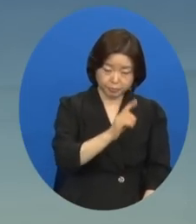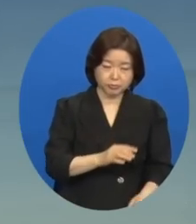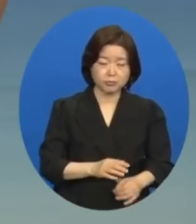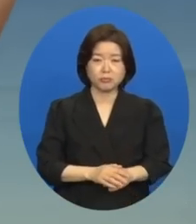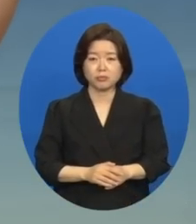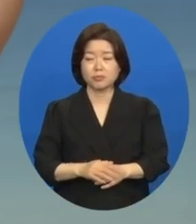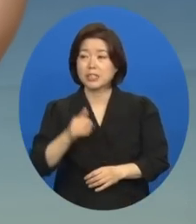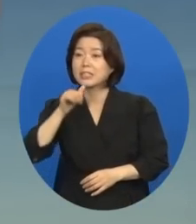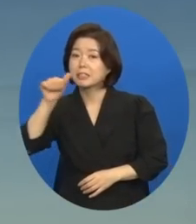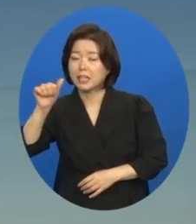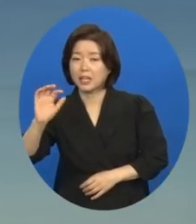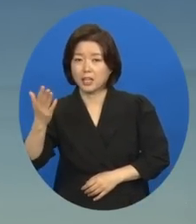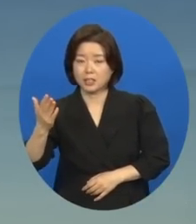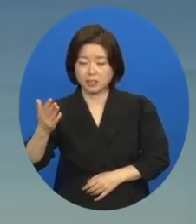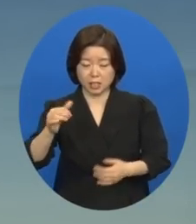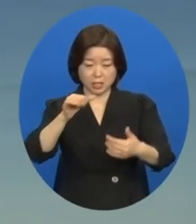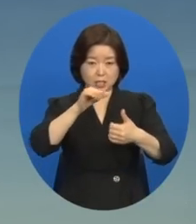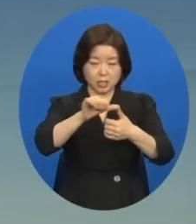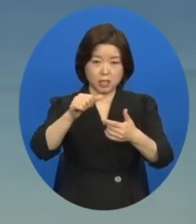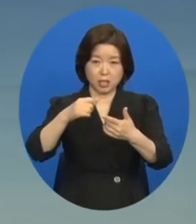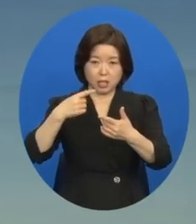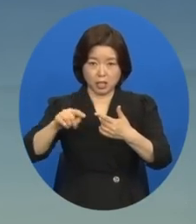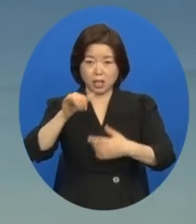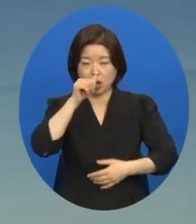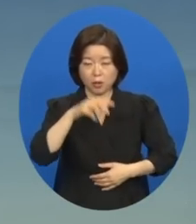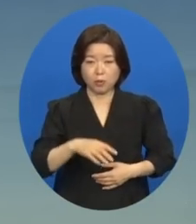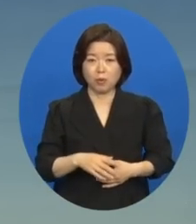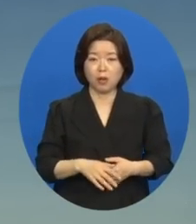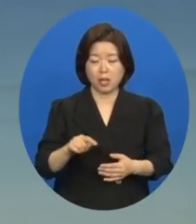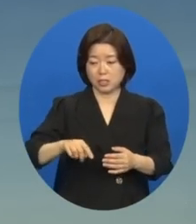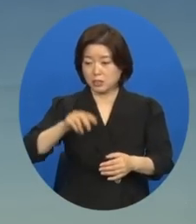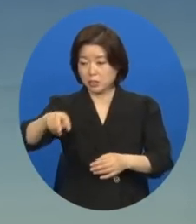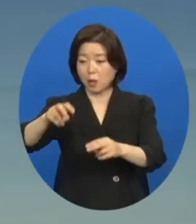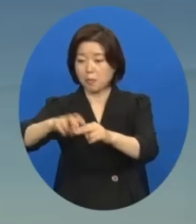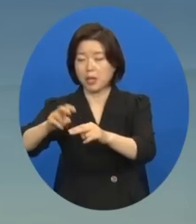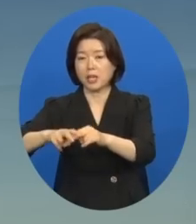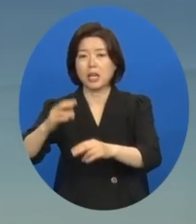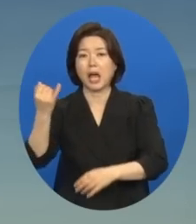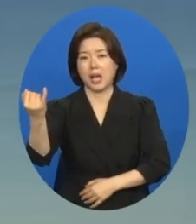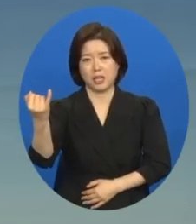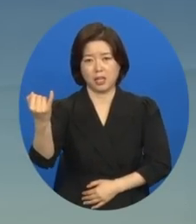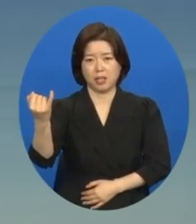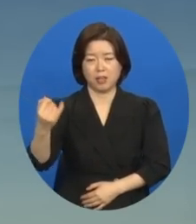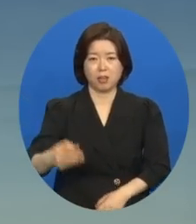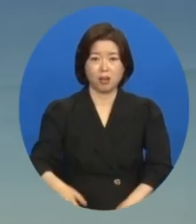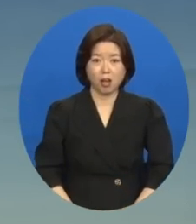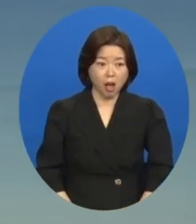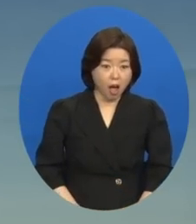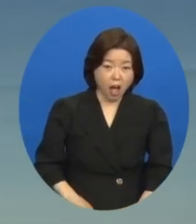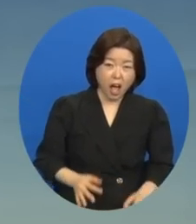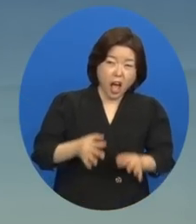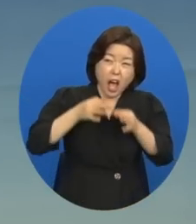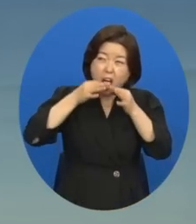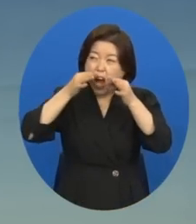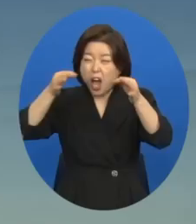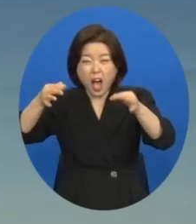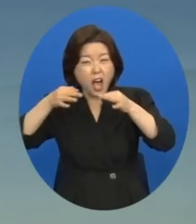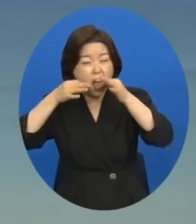한 다섯 살쯤 되는 첫째 아이가 앉아 있었고 옆에는 아내가 있었습니다. 막 모두 비명을